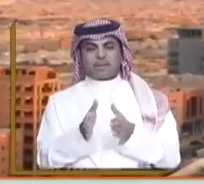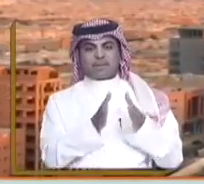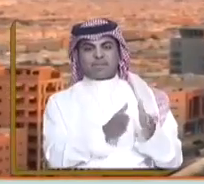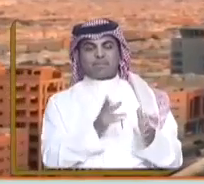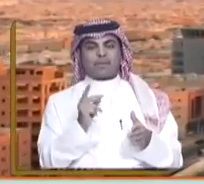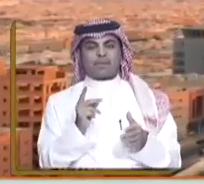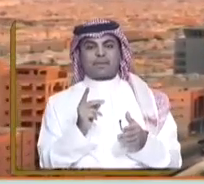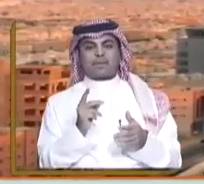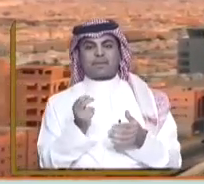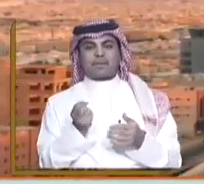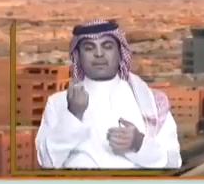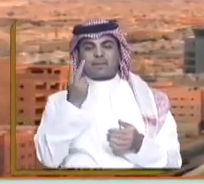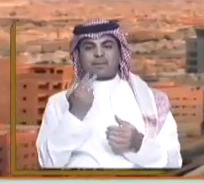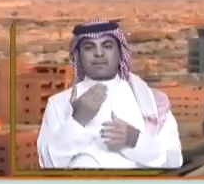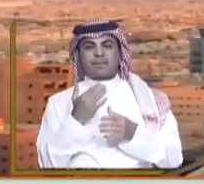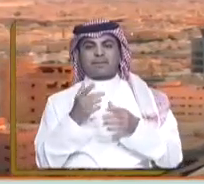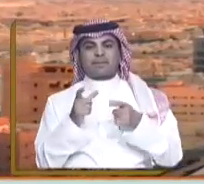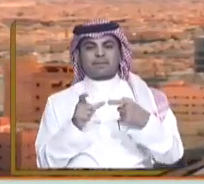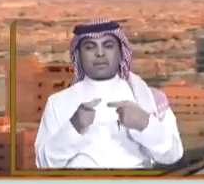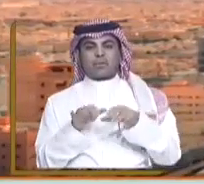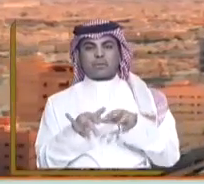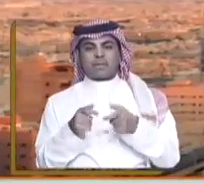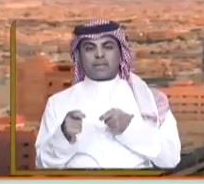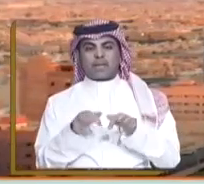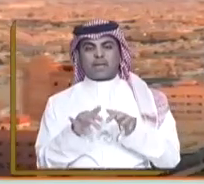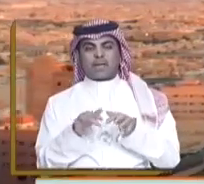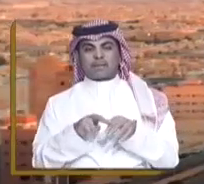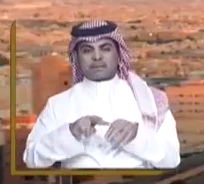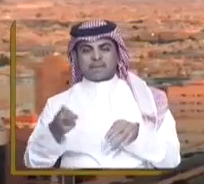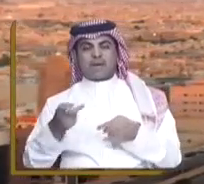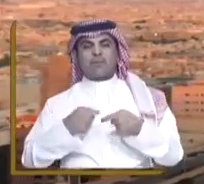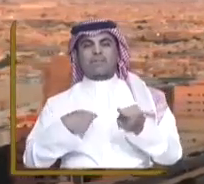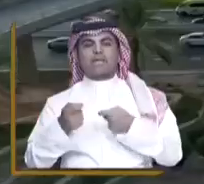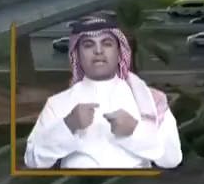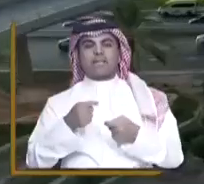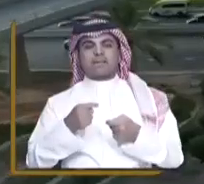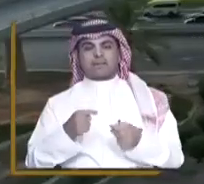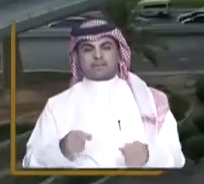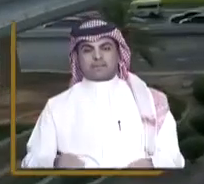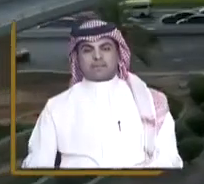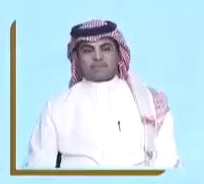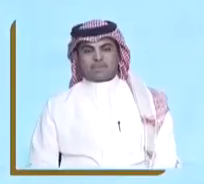الى مناقشه دور التكنولوجيا الماليه في التحول الى الاقتصاد الرقمي